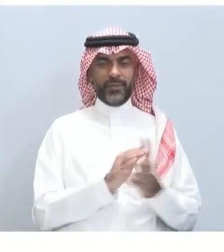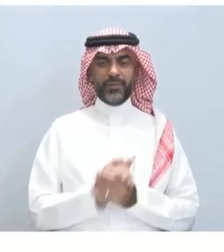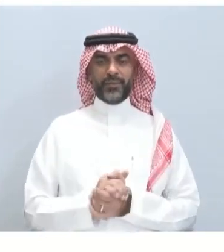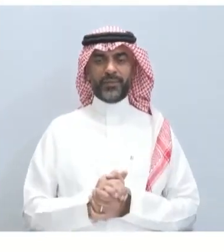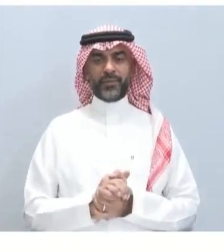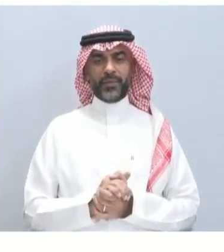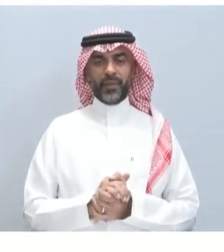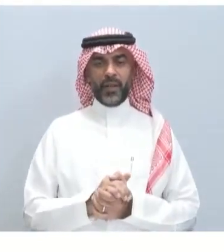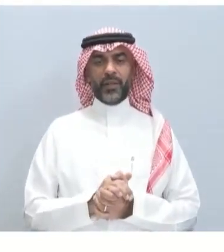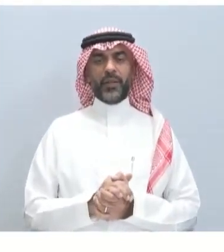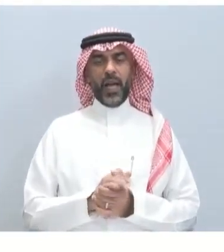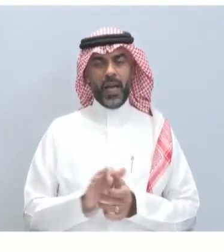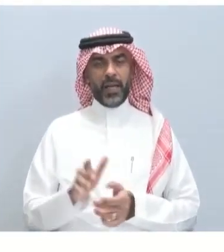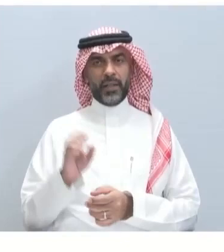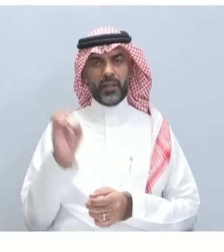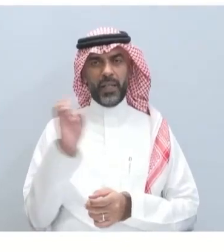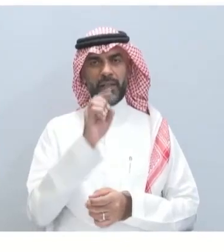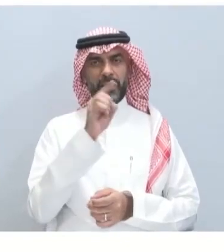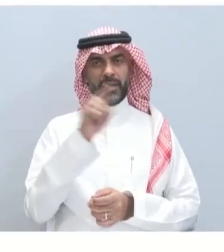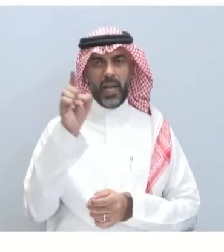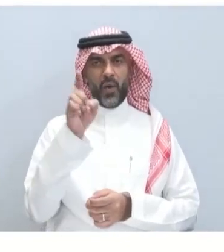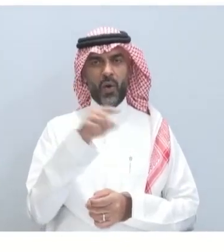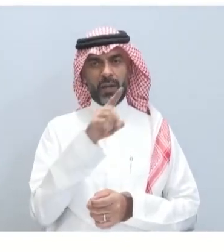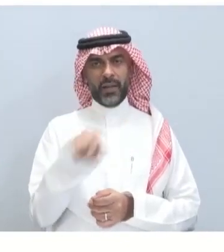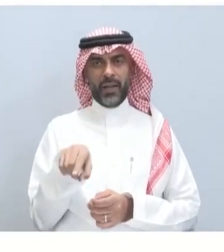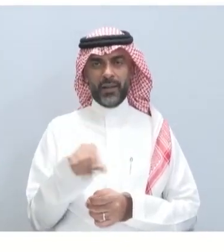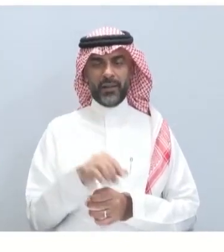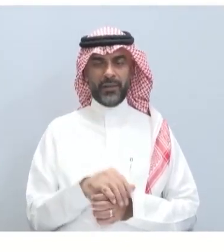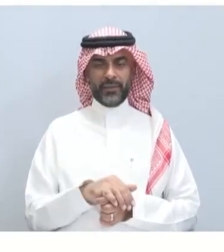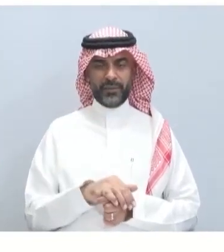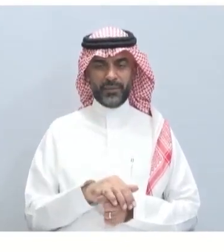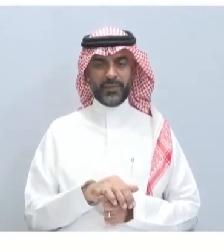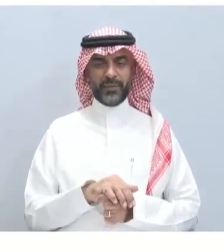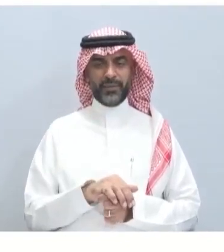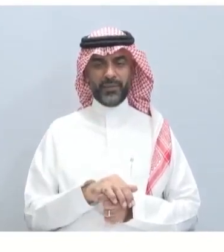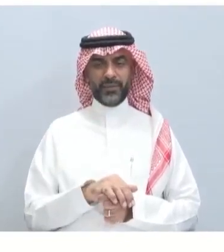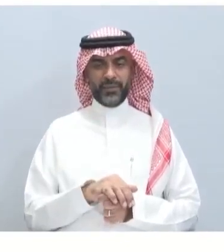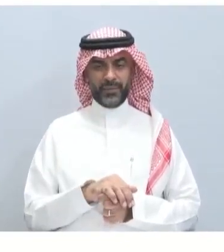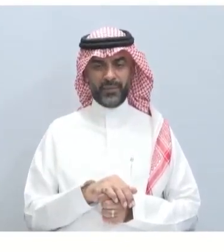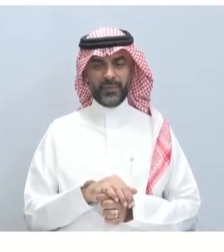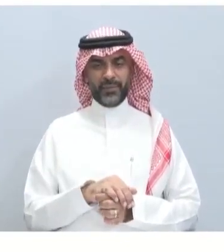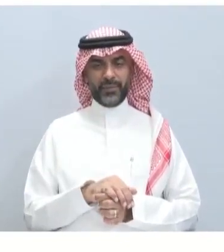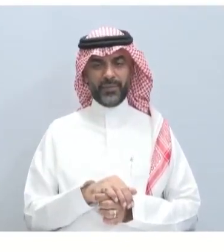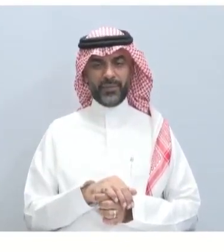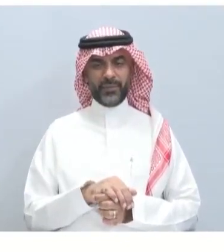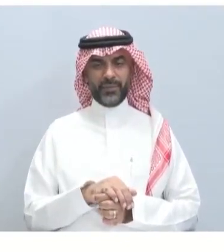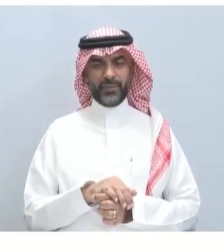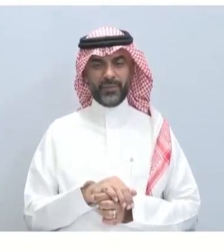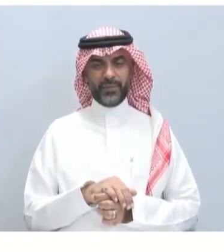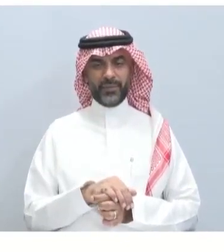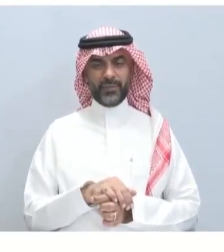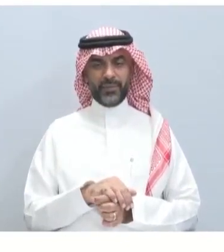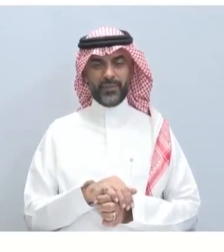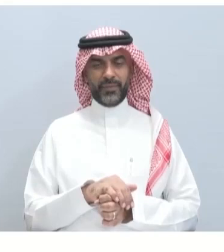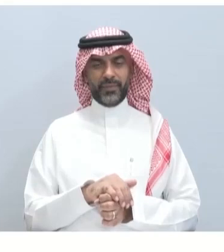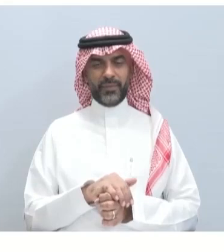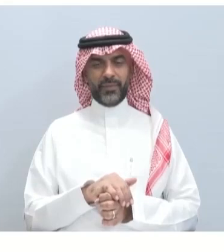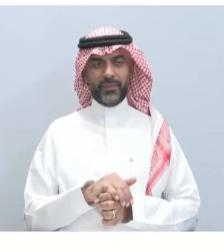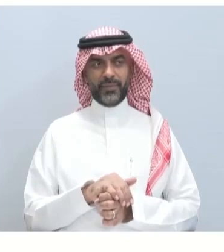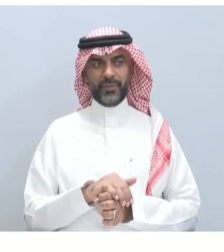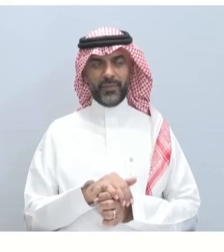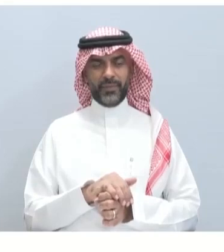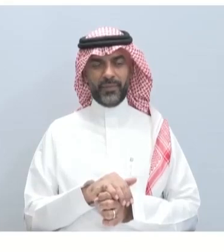ايضا نكمل من اسئله تقويم الوحدات هذا لدينا السؤال التالي ضع علامه الصح امام العباره الصحيحه